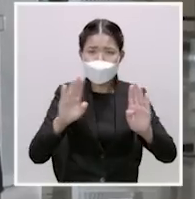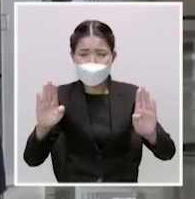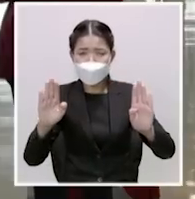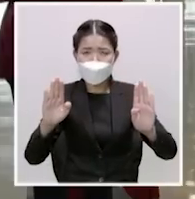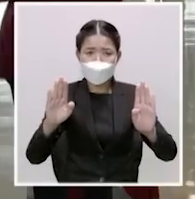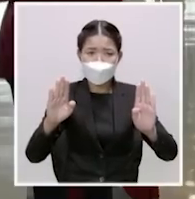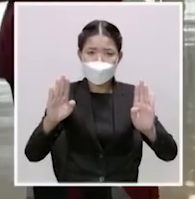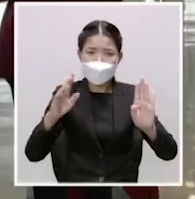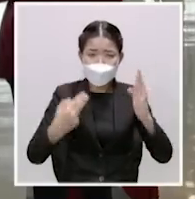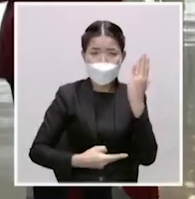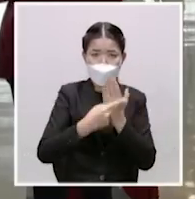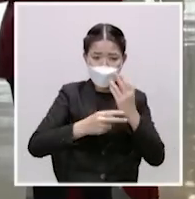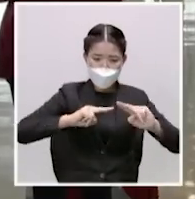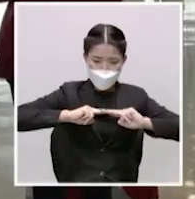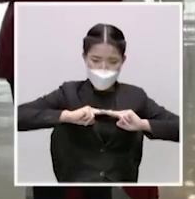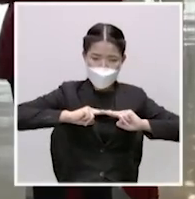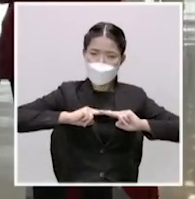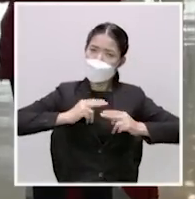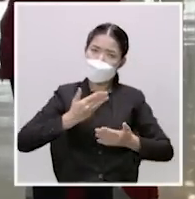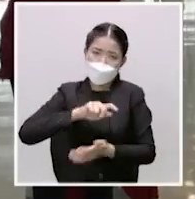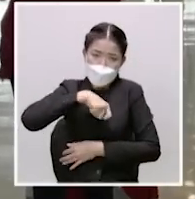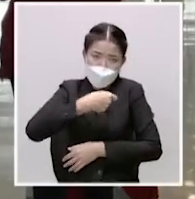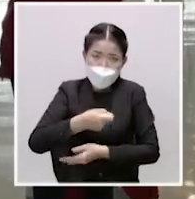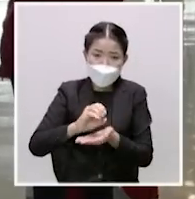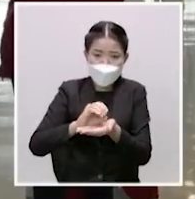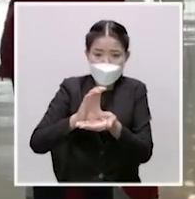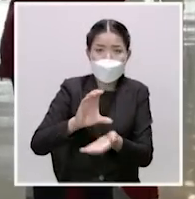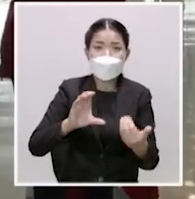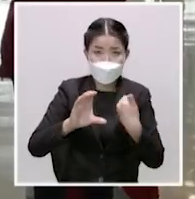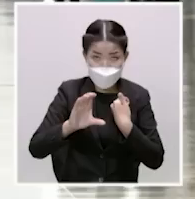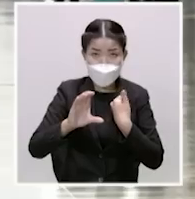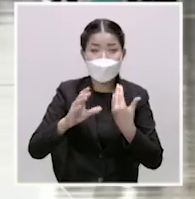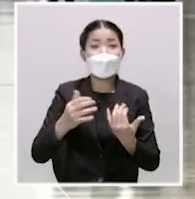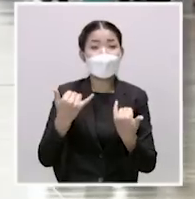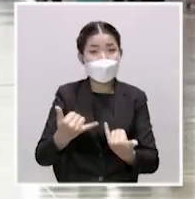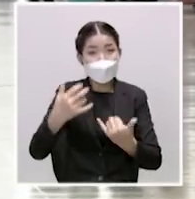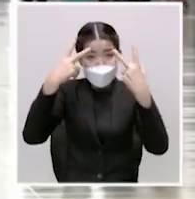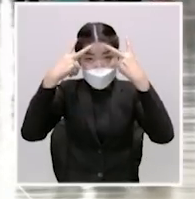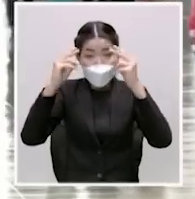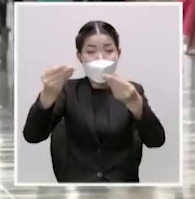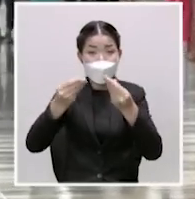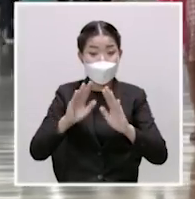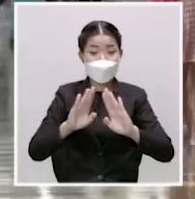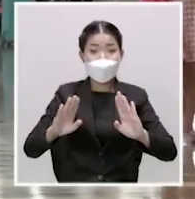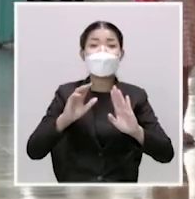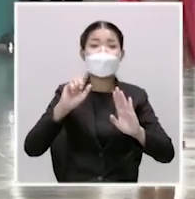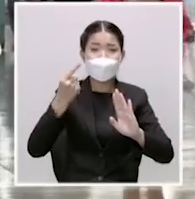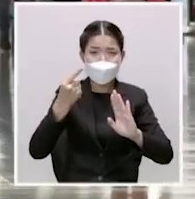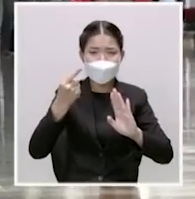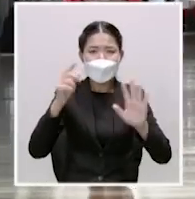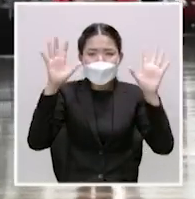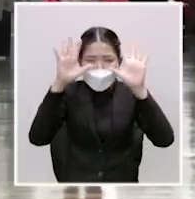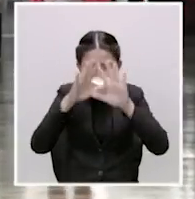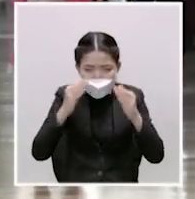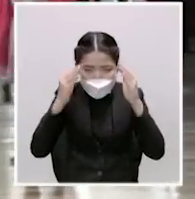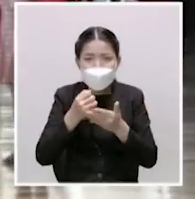ปิดเปิดก็เป็นต้นทุนสูงแล้วครับนะครับก็แต่ตอนนี้ท่านก็กลับมาเปิดให้ใหม่นั้นแสดงความจริงใจที่ท่านจะช่วยเราพักท่องเที่ยวให้เ